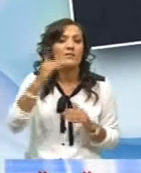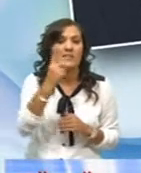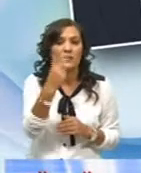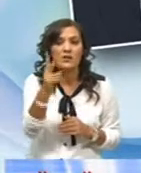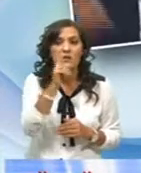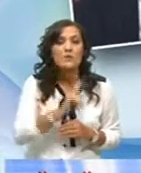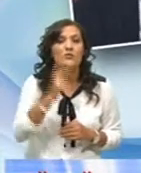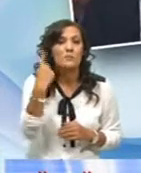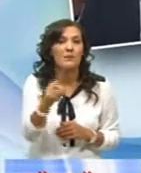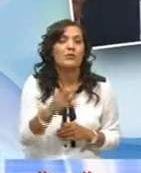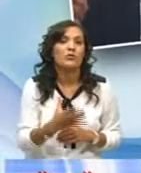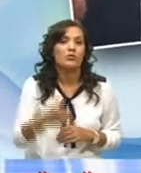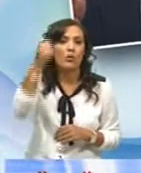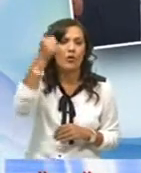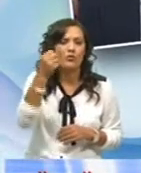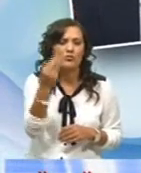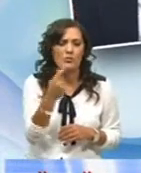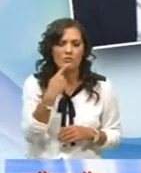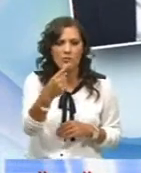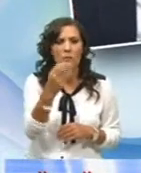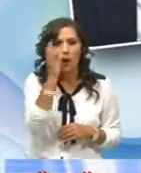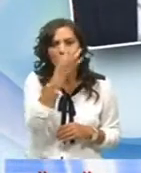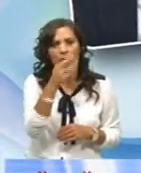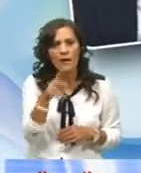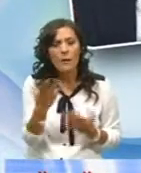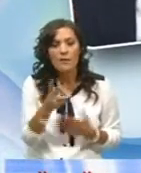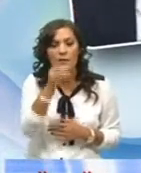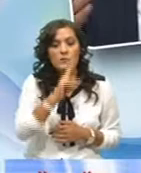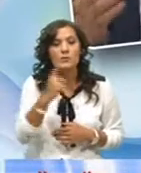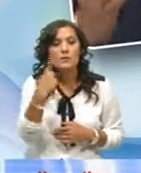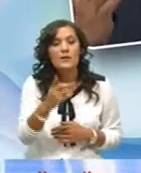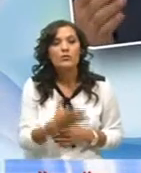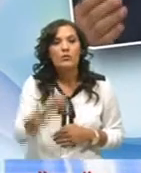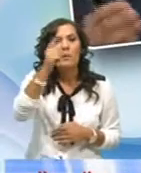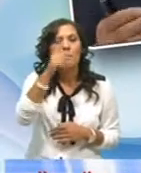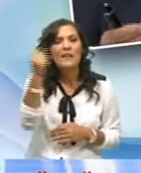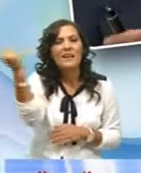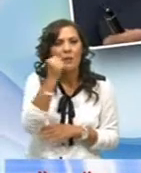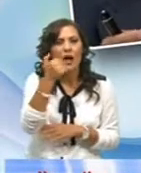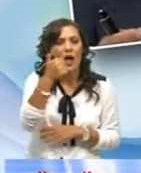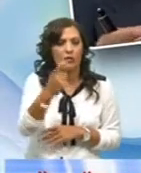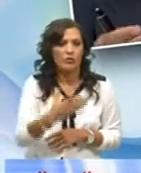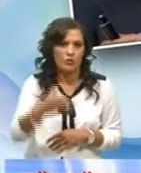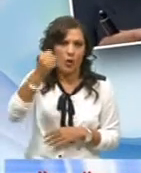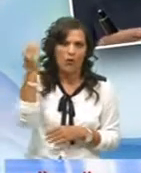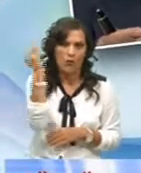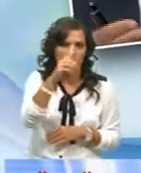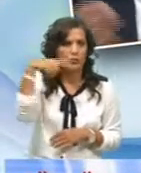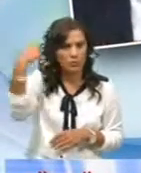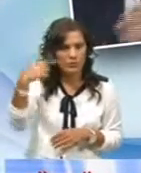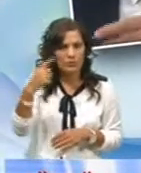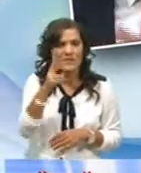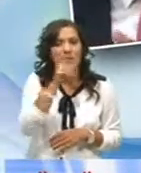bin ton ton yani çok söylemez kolayda 200 bin ton Yani bir kamyona altı ton lastik koya bildiğinizi